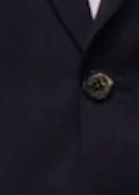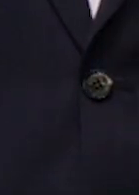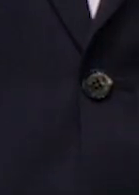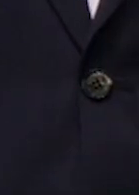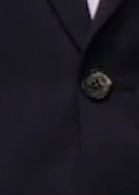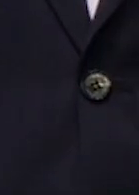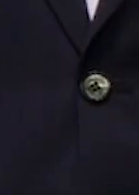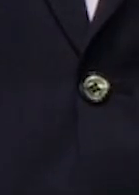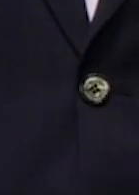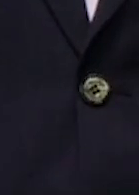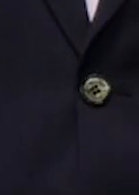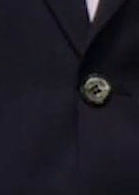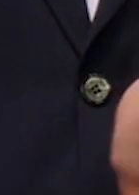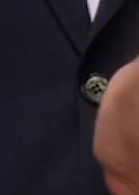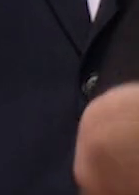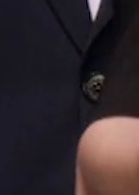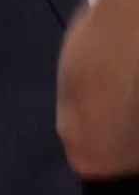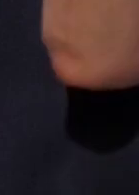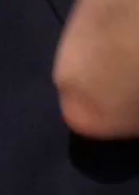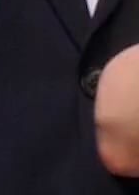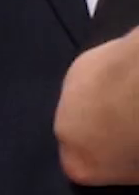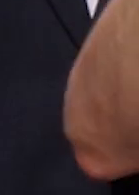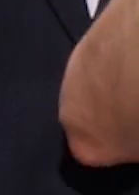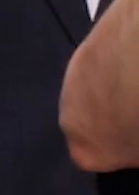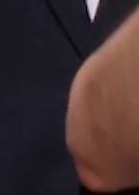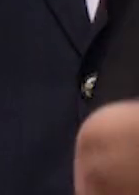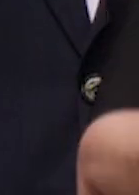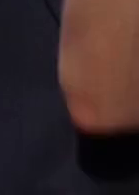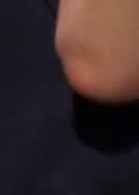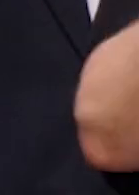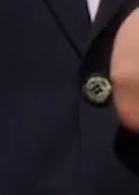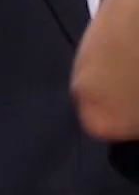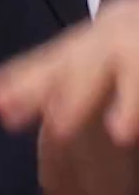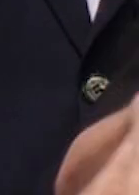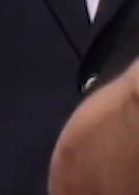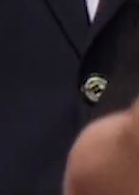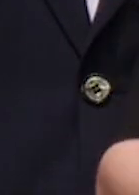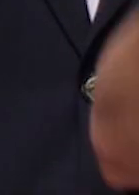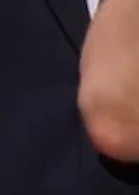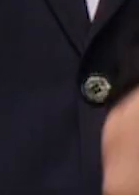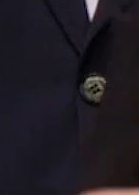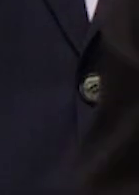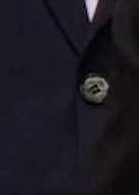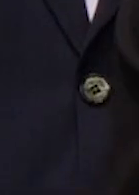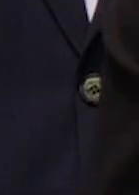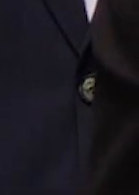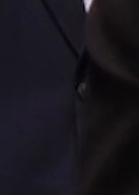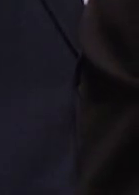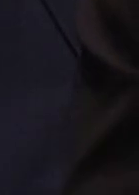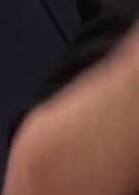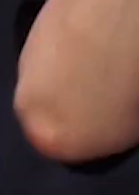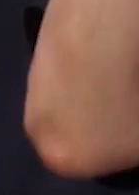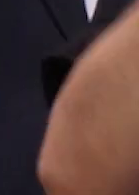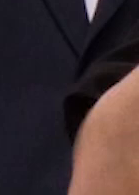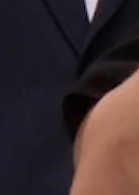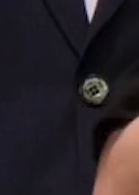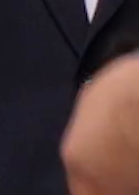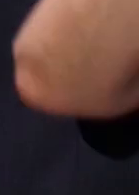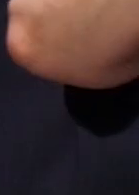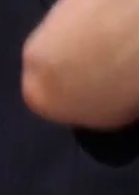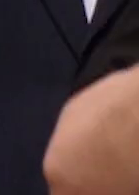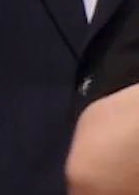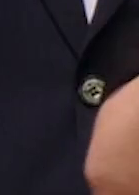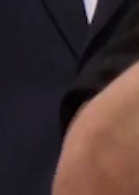23성 전성 신화 중 20성이 이 바다에서 거둔 승리입니다. 이순신 장군은 경남의